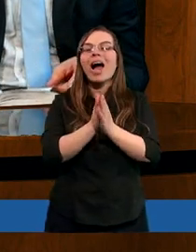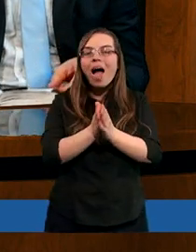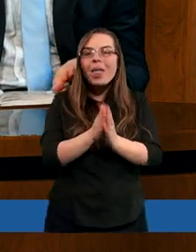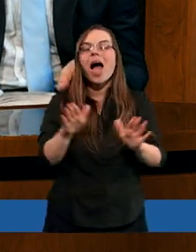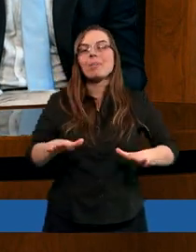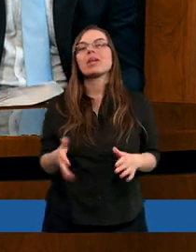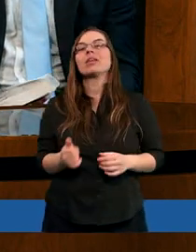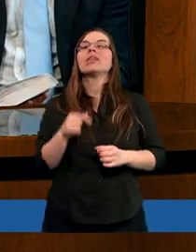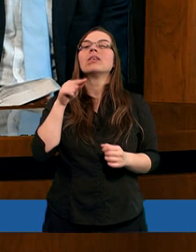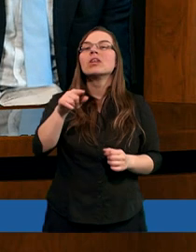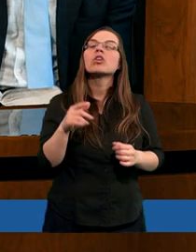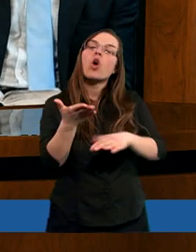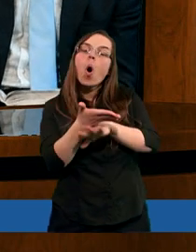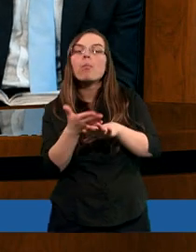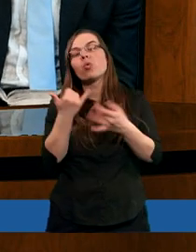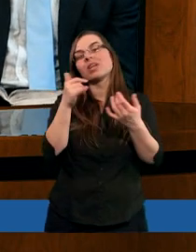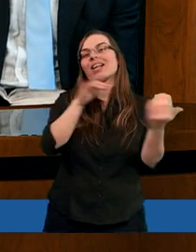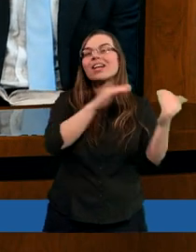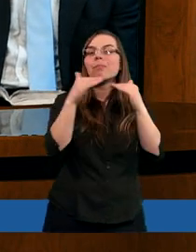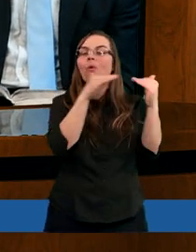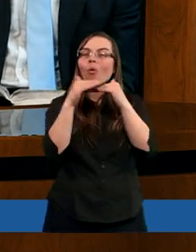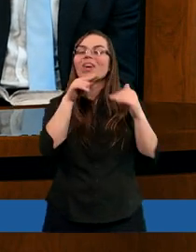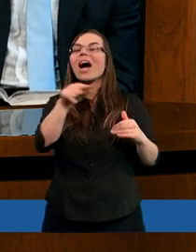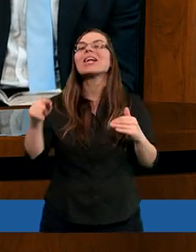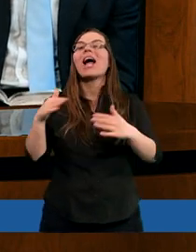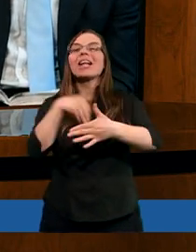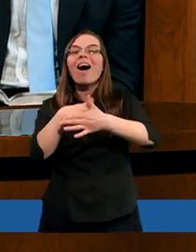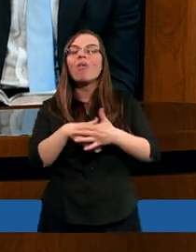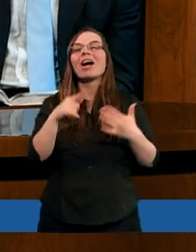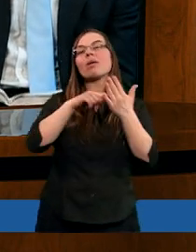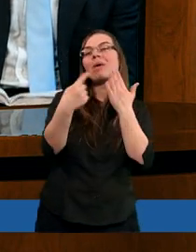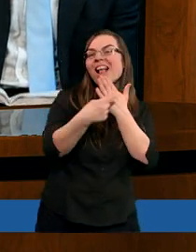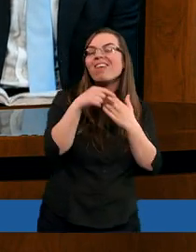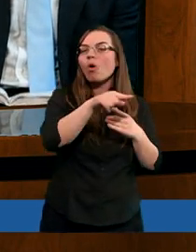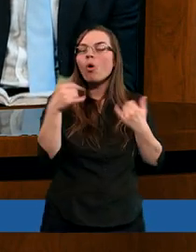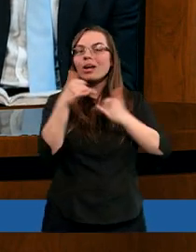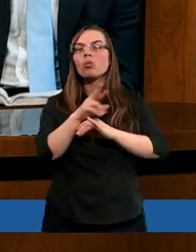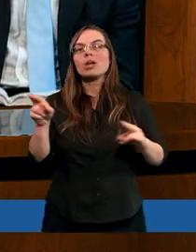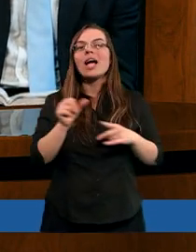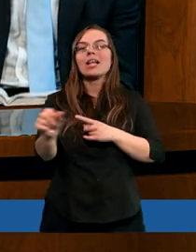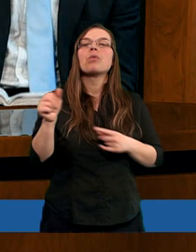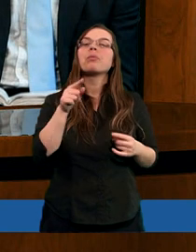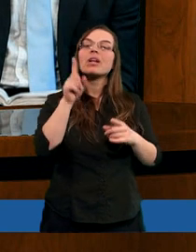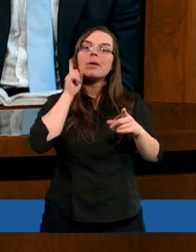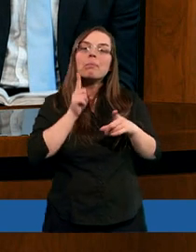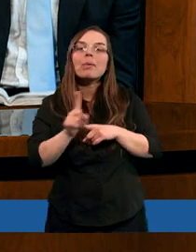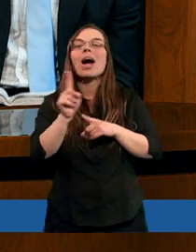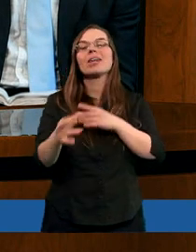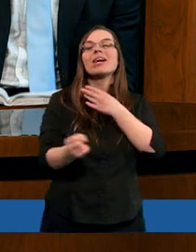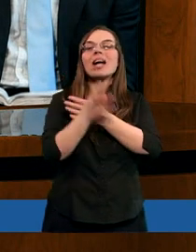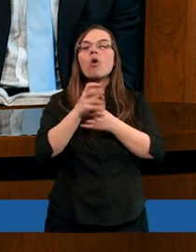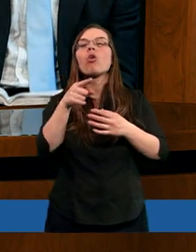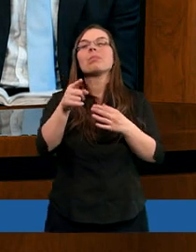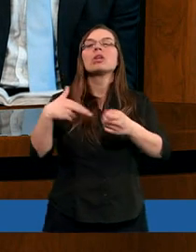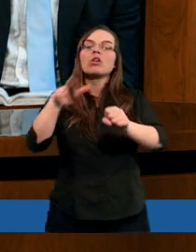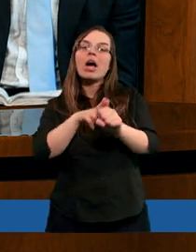zachowuje się dosyć obłudnie, bo przebywa w środowisku pogan, je, nagle dowiaduje się, że przejebywają bracia z Jerozolimy